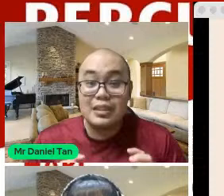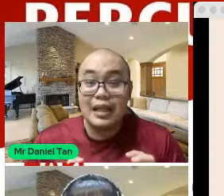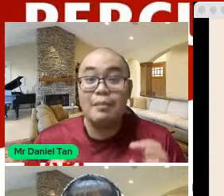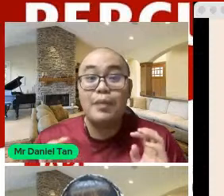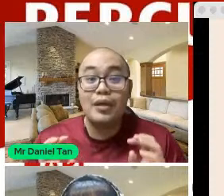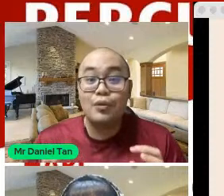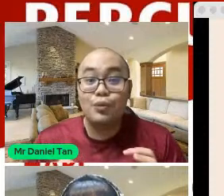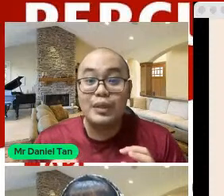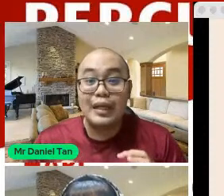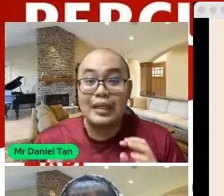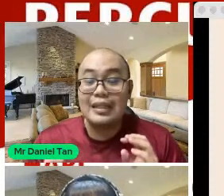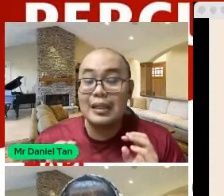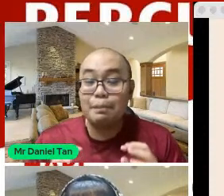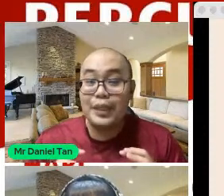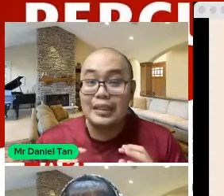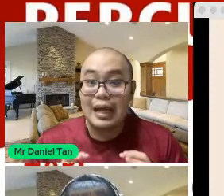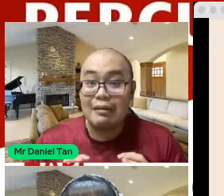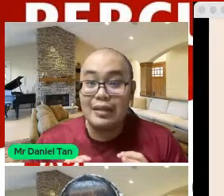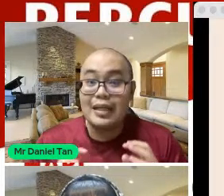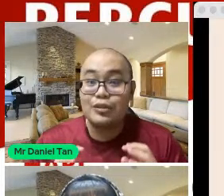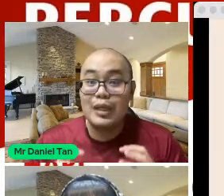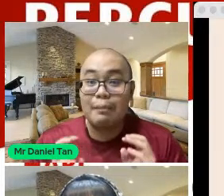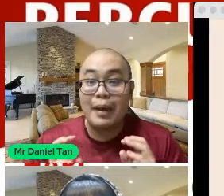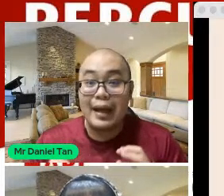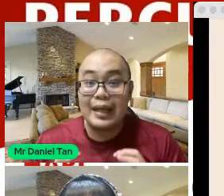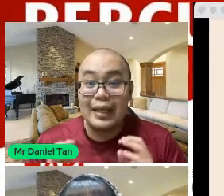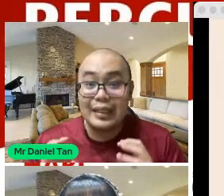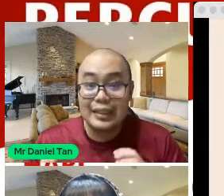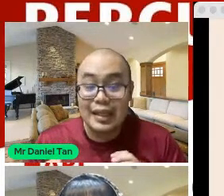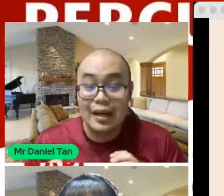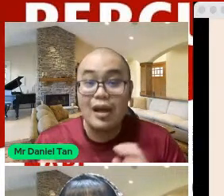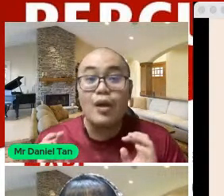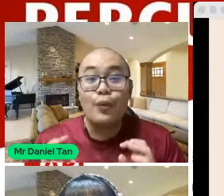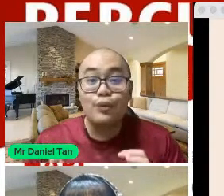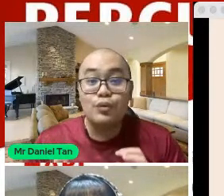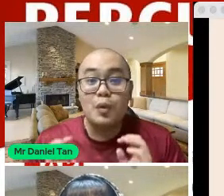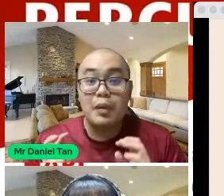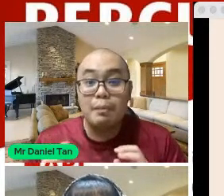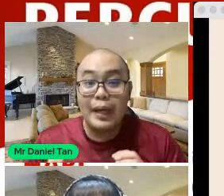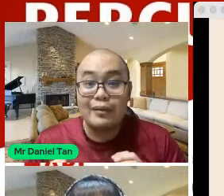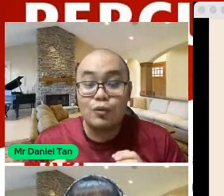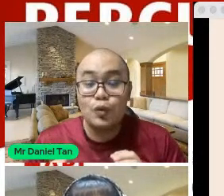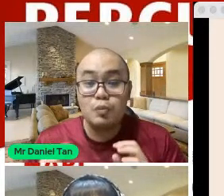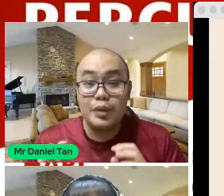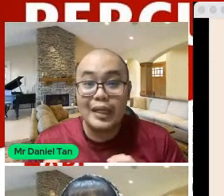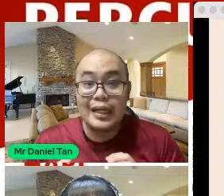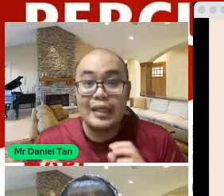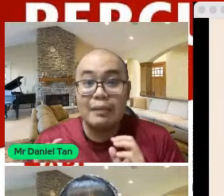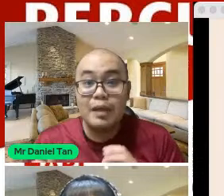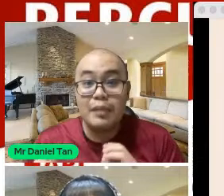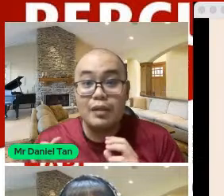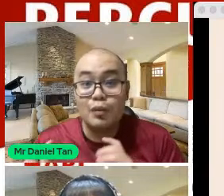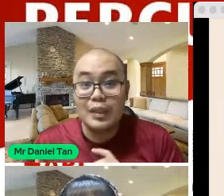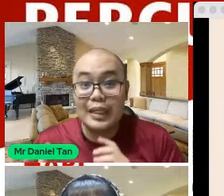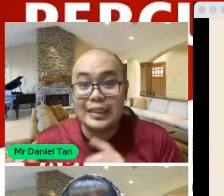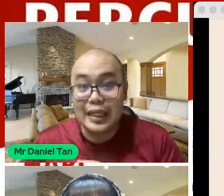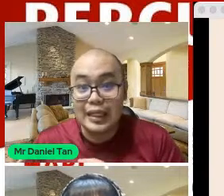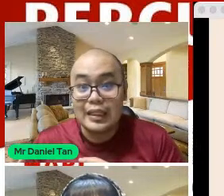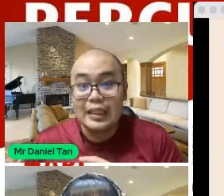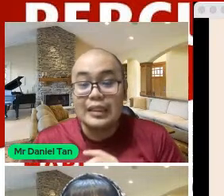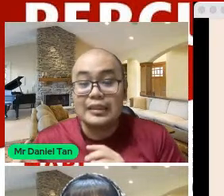haruslah menggunakan kepintaran dan juga bakat kita untuk membantu mereka yang